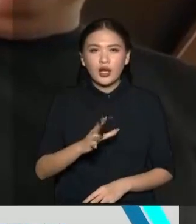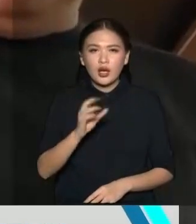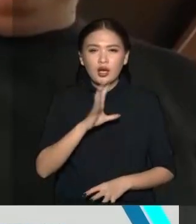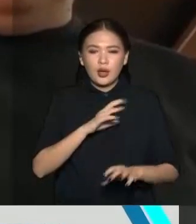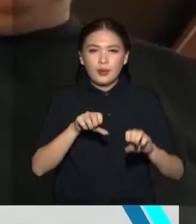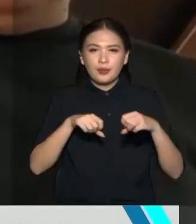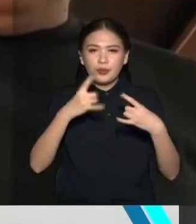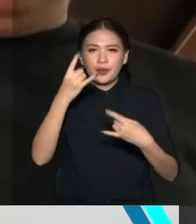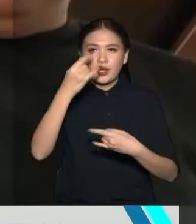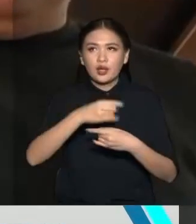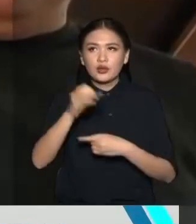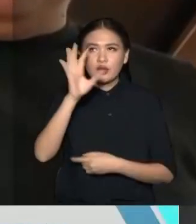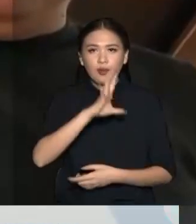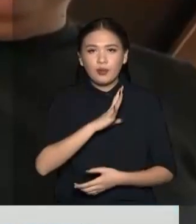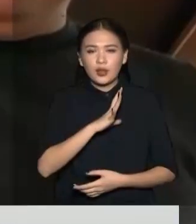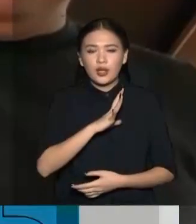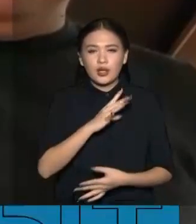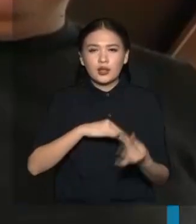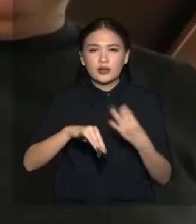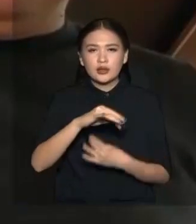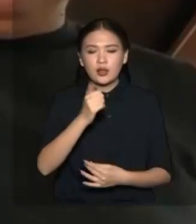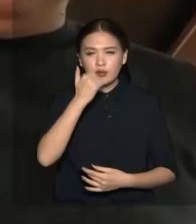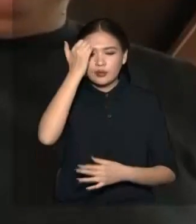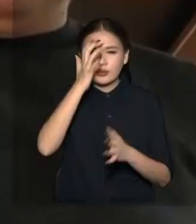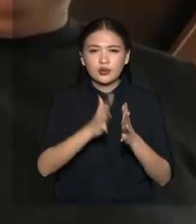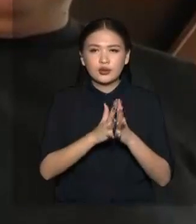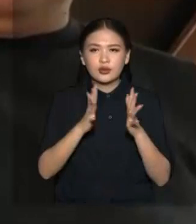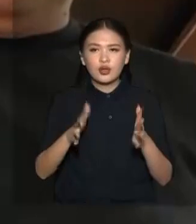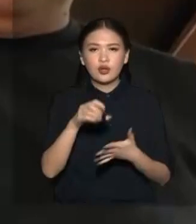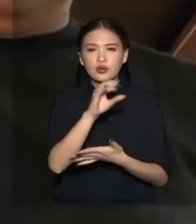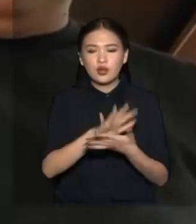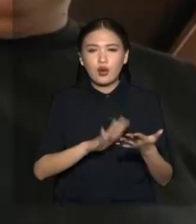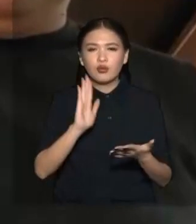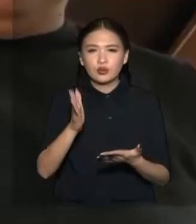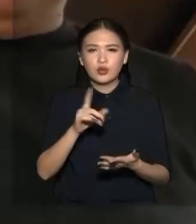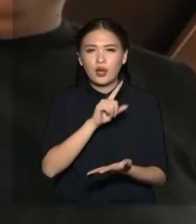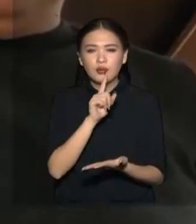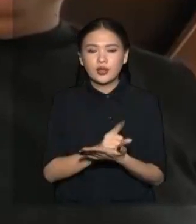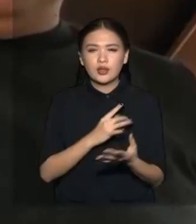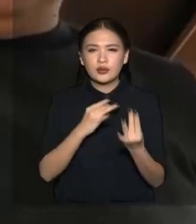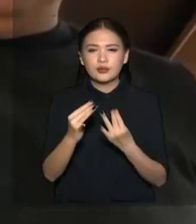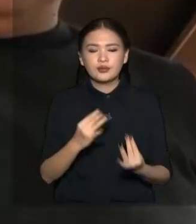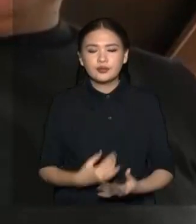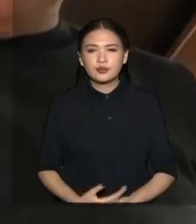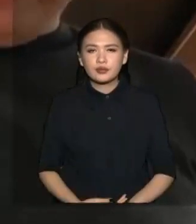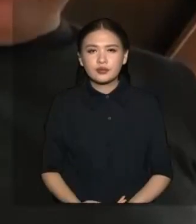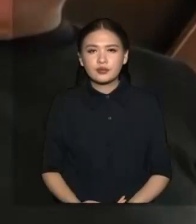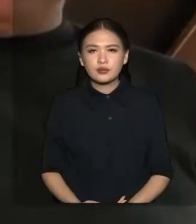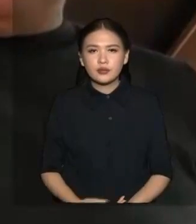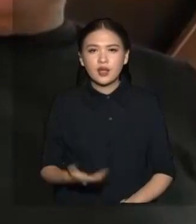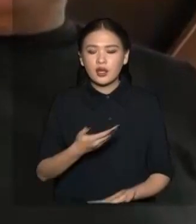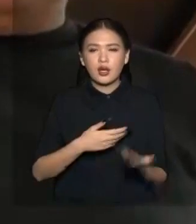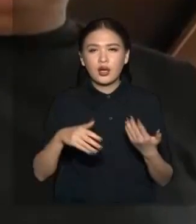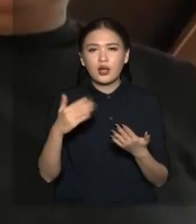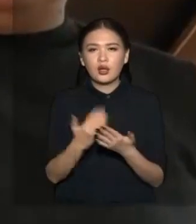байланысқа шыққан Мұхит Ардагер Мырза. Көп рахмет, алдағы уақытта осы мәселені өзіңізбен тағы да міндетті түрде талқылайтын боламыз. Сау болыңыз. Ал біз